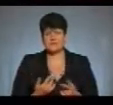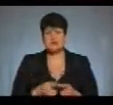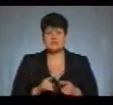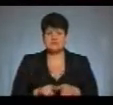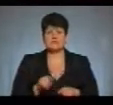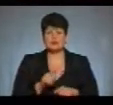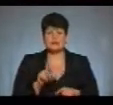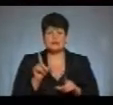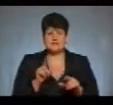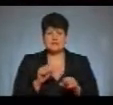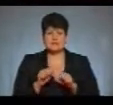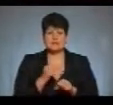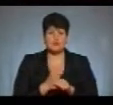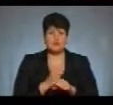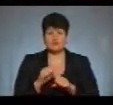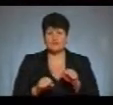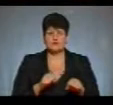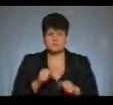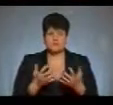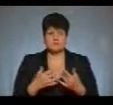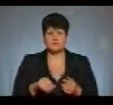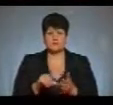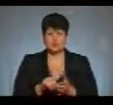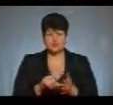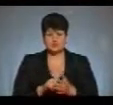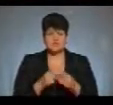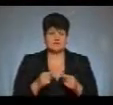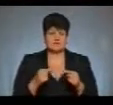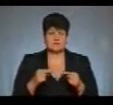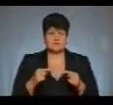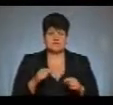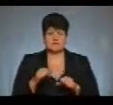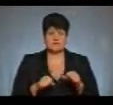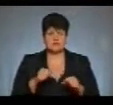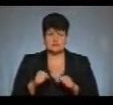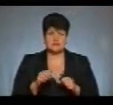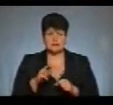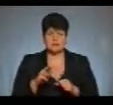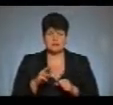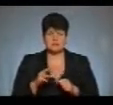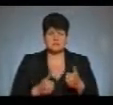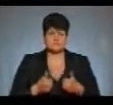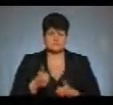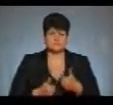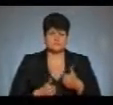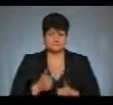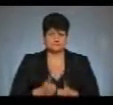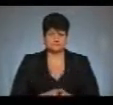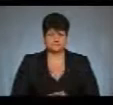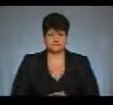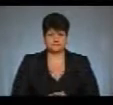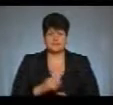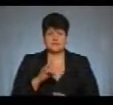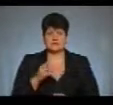само вони їздять на роботу велосипедом, беруть участь в різних велосипедних марафонах, в змаганнях. Назар Гнатишин разом